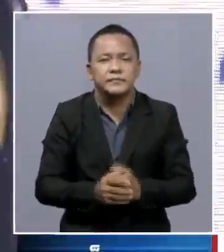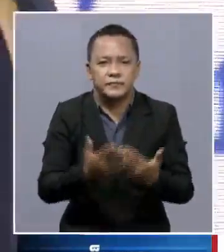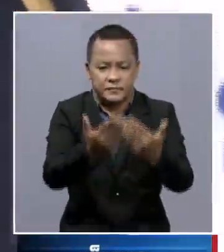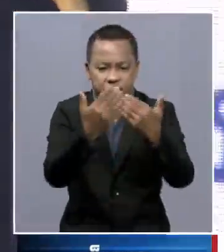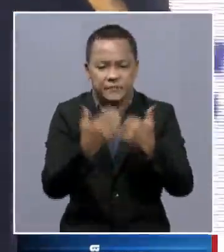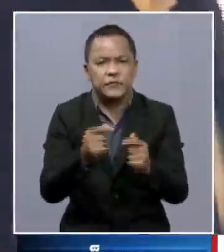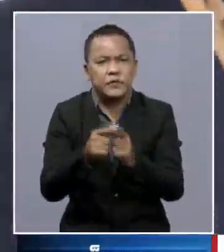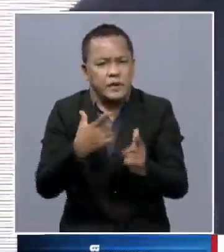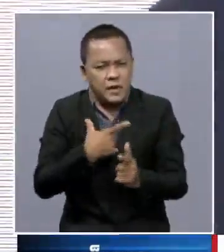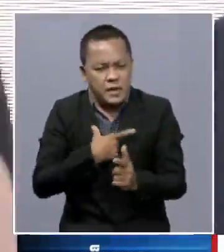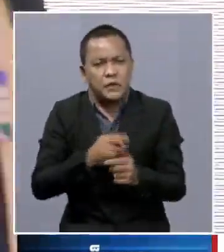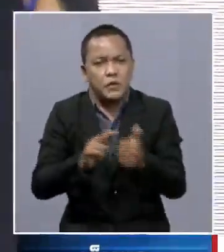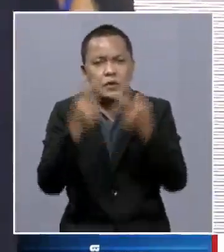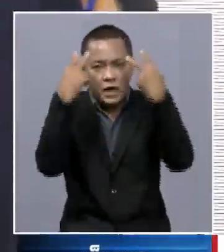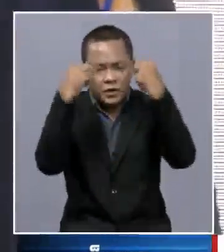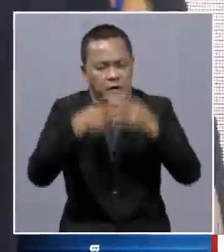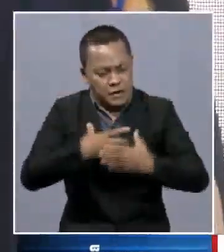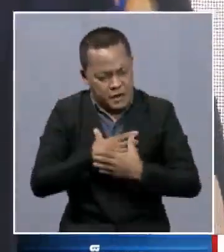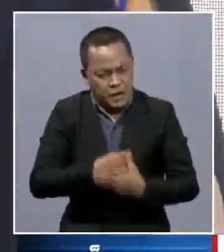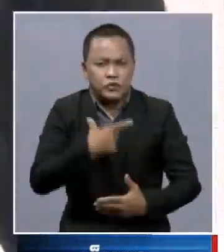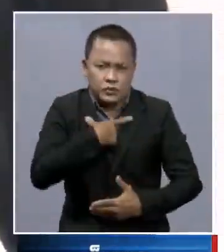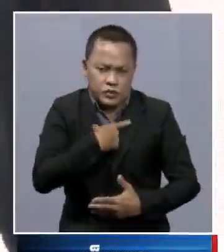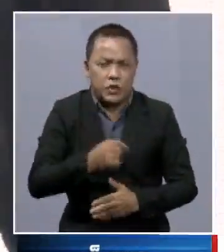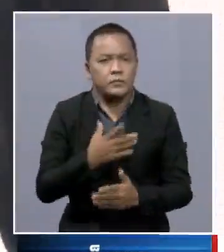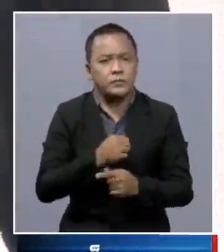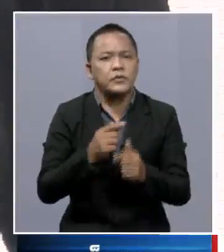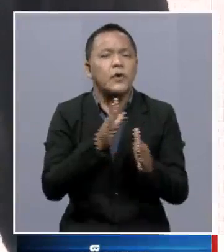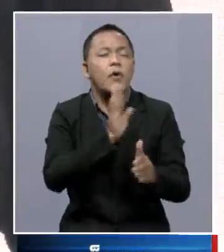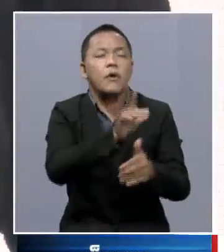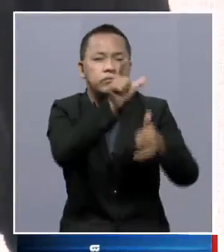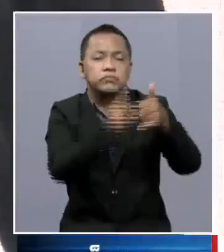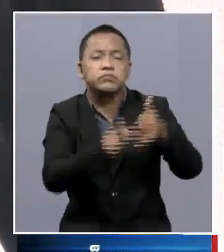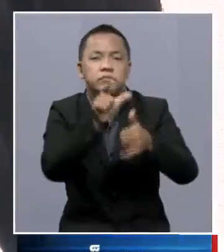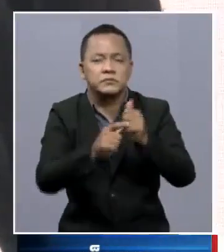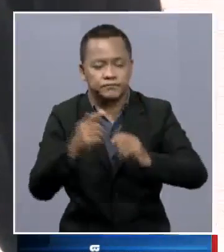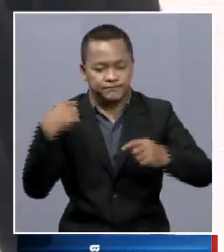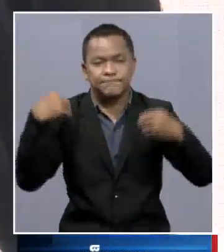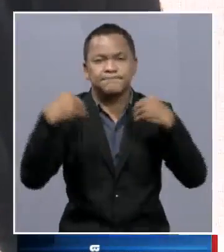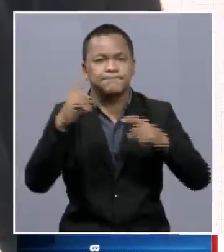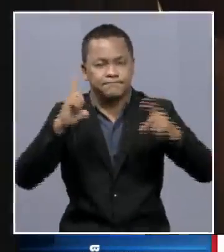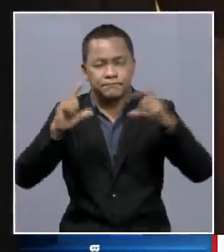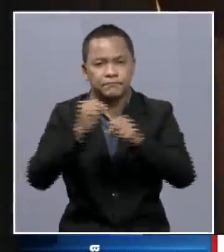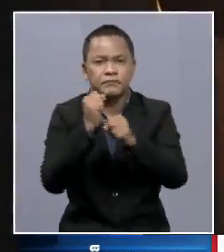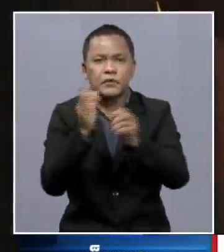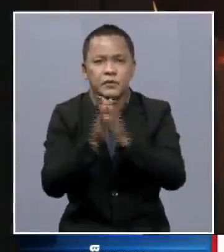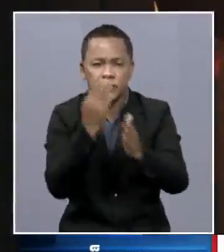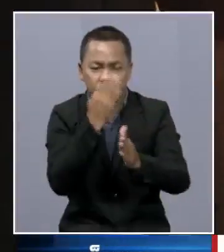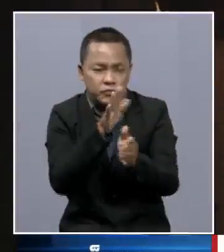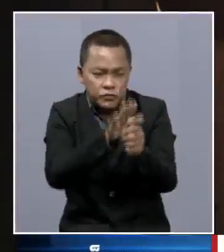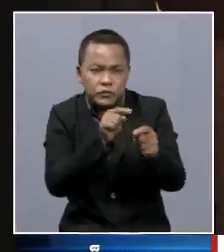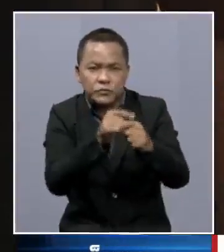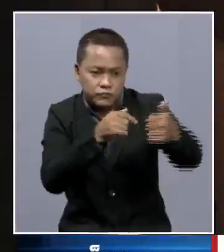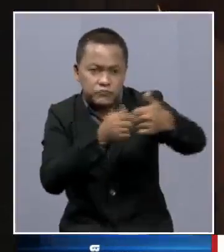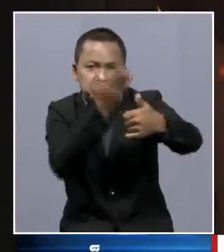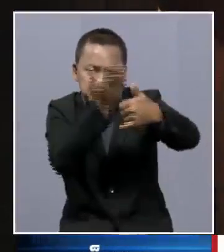ขนาดเดยวกันแนคบข Lung ป้อมก็มีความชนชอบความเป็นอนุรัษณิยมชื่นชอบท่าทีของ Lung้อมรวมถึงเห็นสกยภาพ